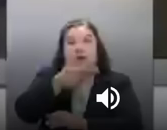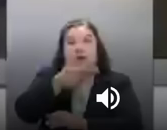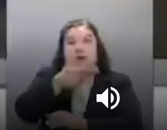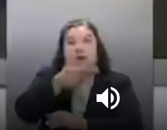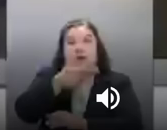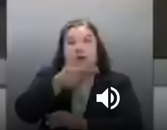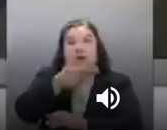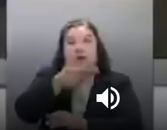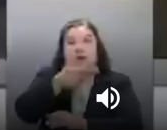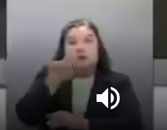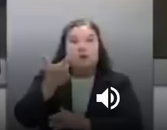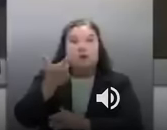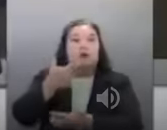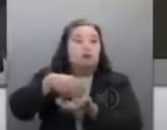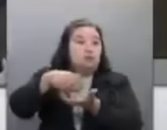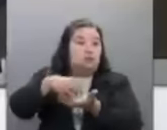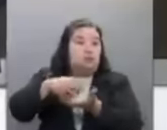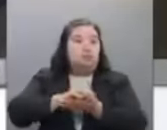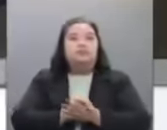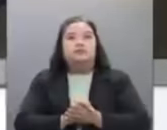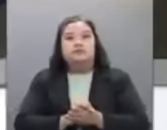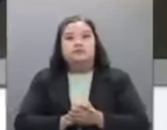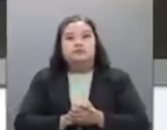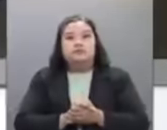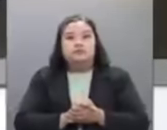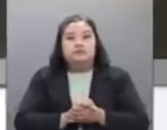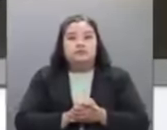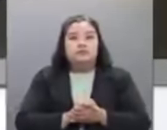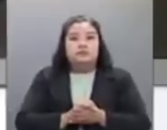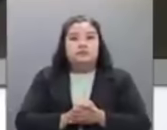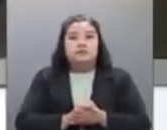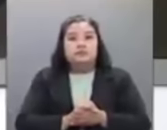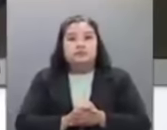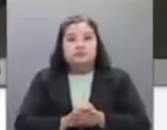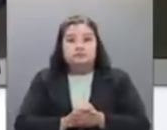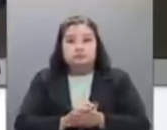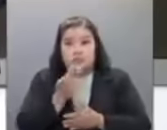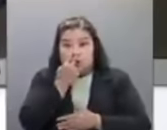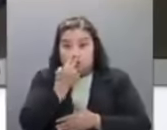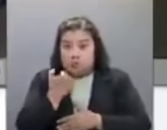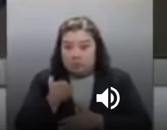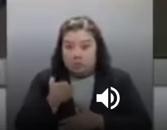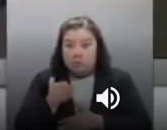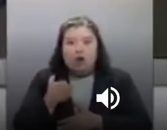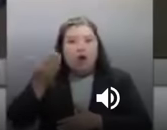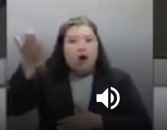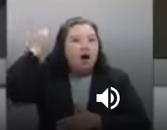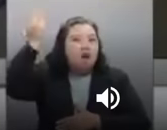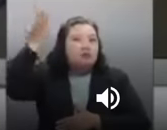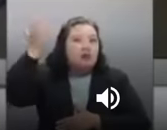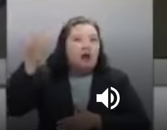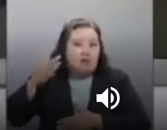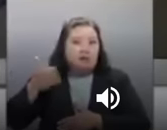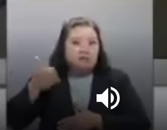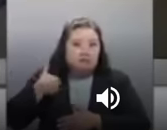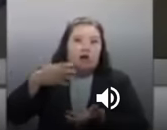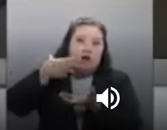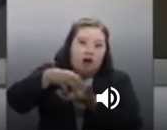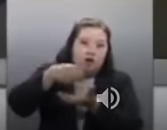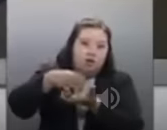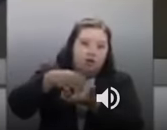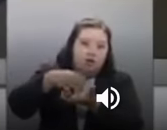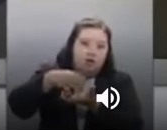ว่าปอดกูที่เนาะ ถ้าคุณผู้ชมเคยติดตามจับตาสถานการณ์ก่อนหน้านี้เราเคยนำเสนอความเคลื่อนไหวของชเ